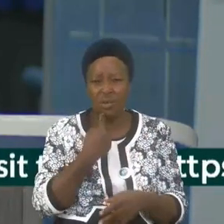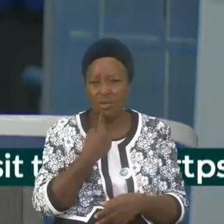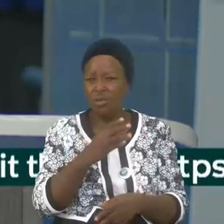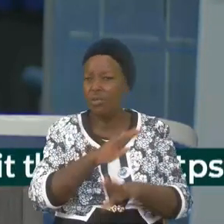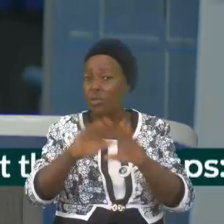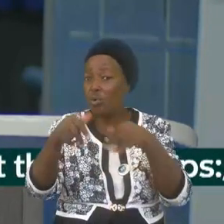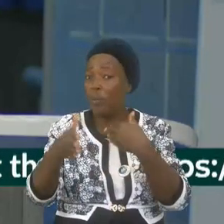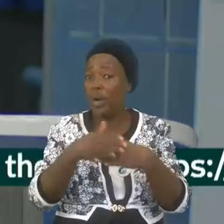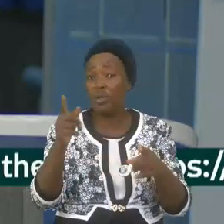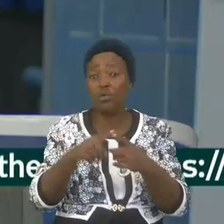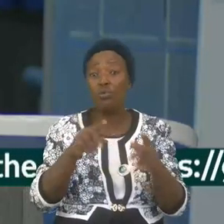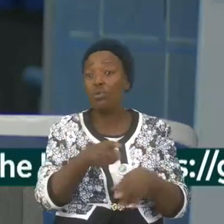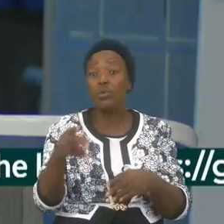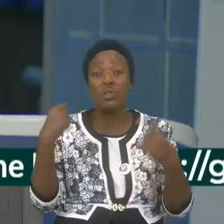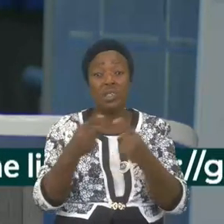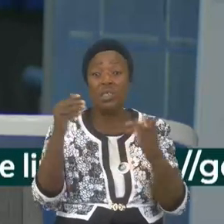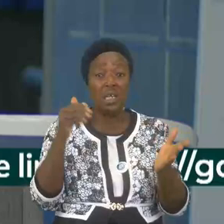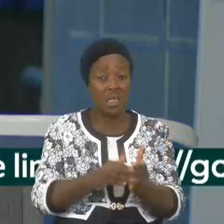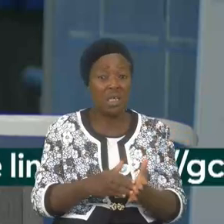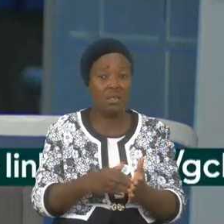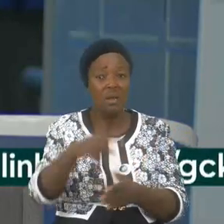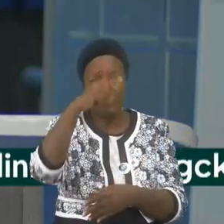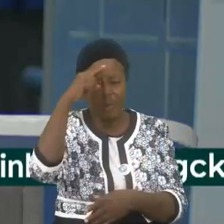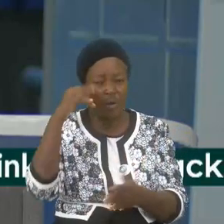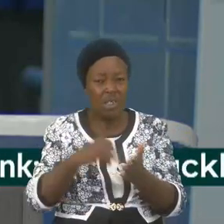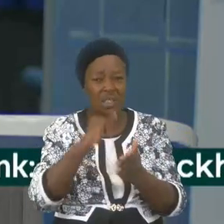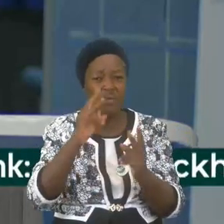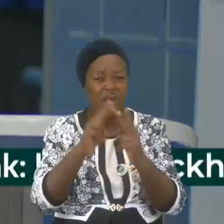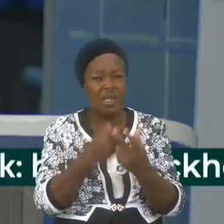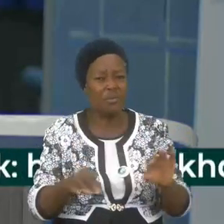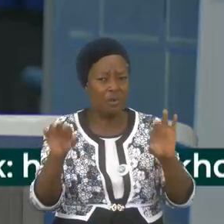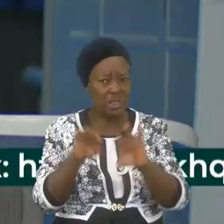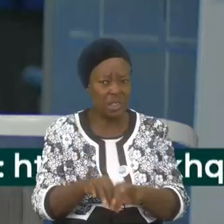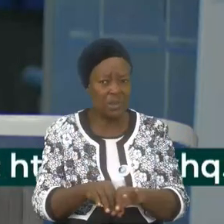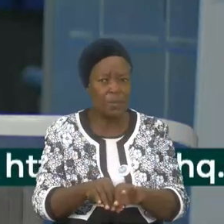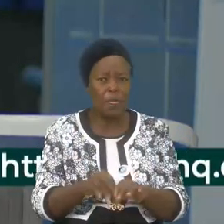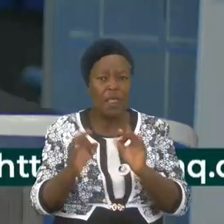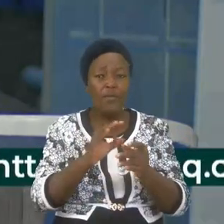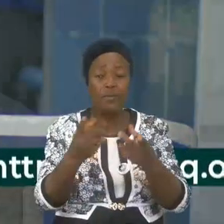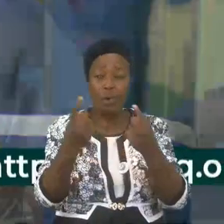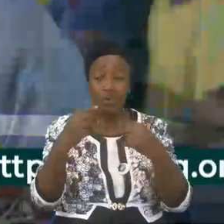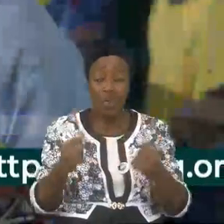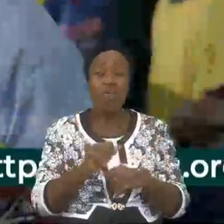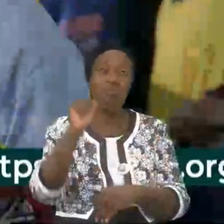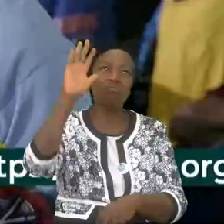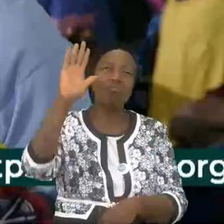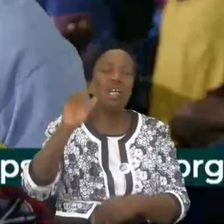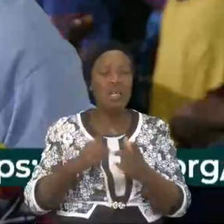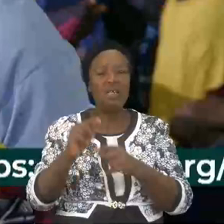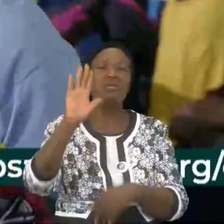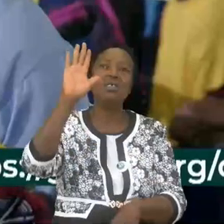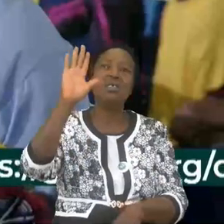Et ceux qui attendent, qui n'ont pas besoin de salut, soyons donc dans l'esprit de